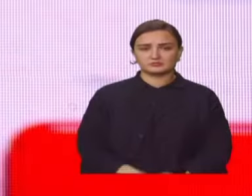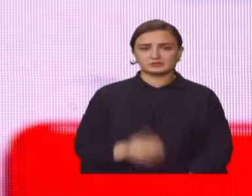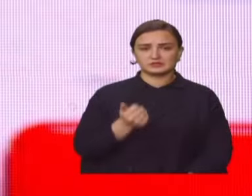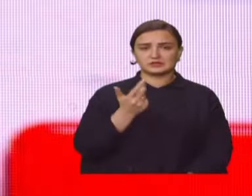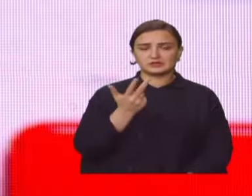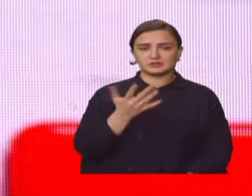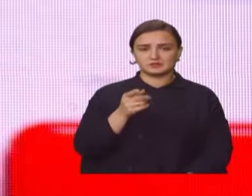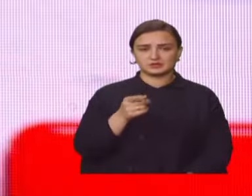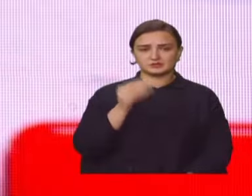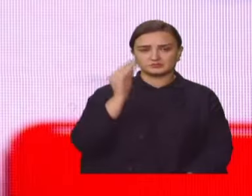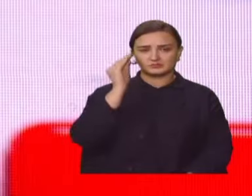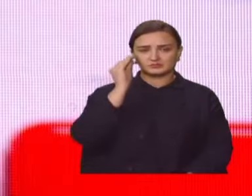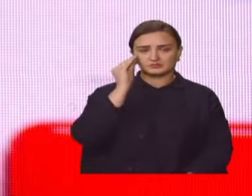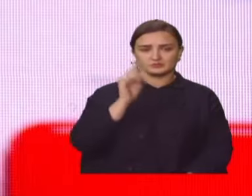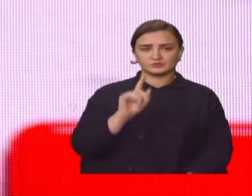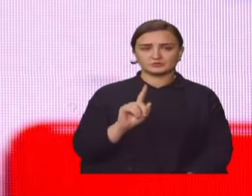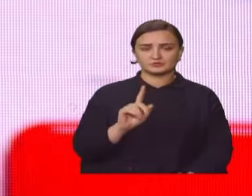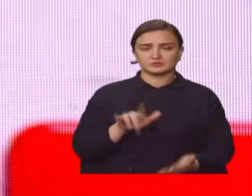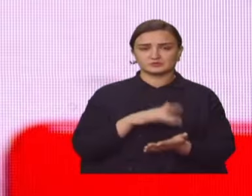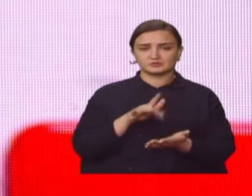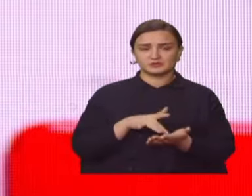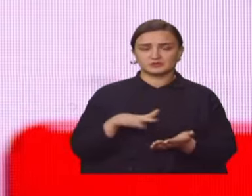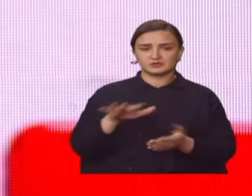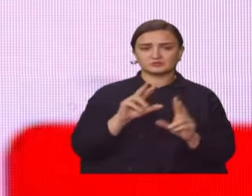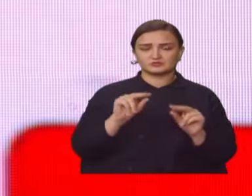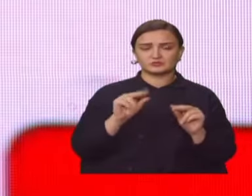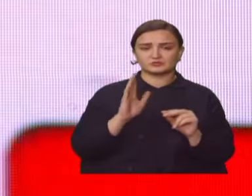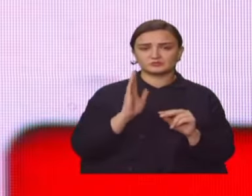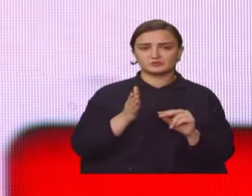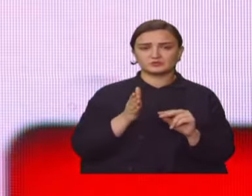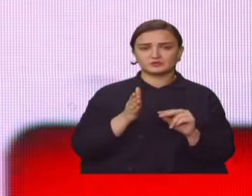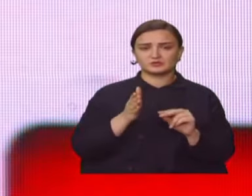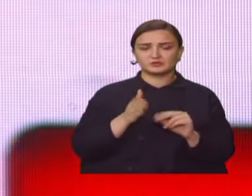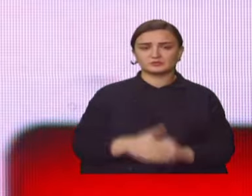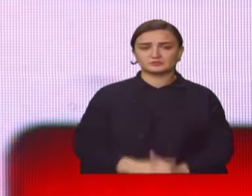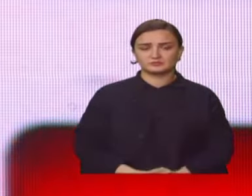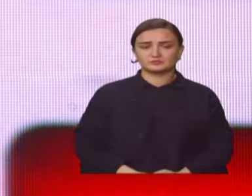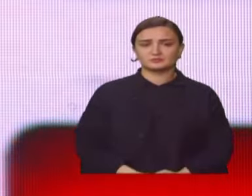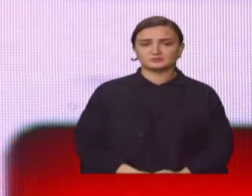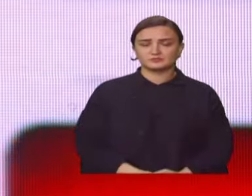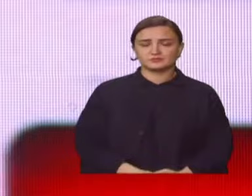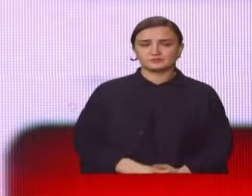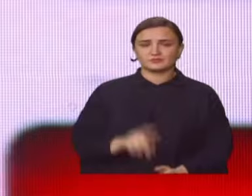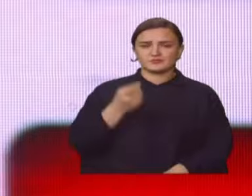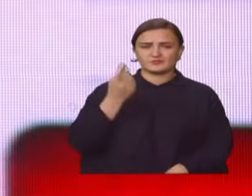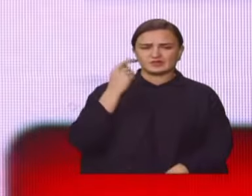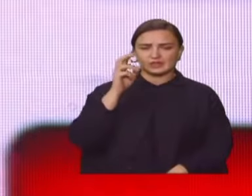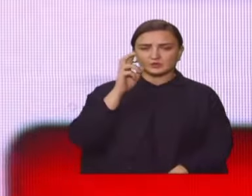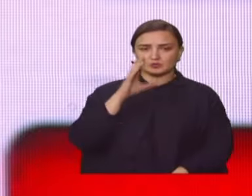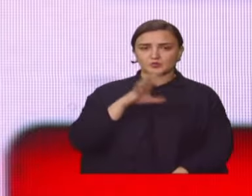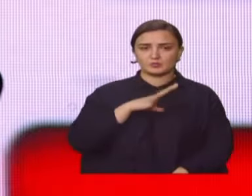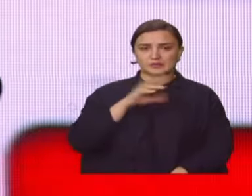რამდენად მიაჩნიათ, რომ ქვეყანაში მშვიდობა იქნებოდა დღეს შენარჩუნებული, რომ წინა ხელისუფლება